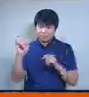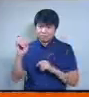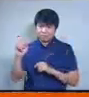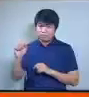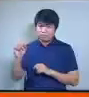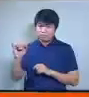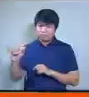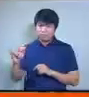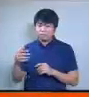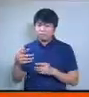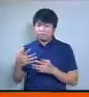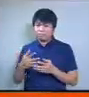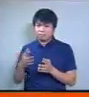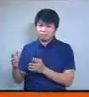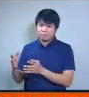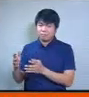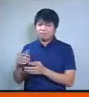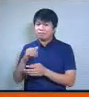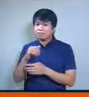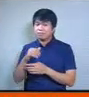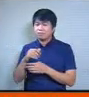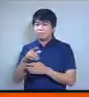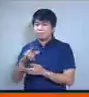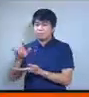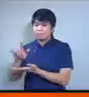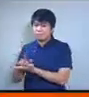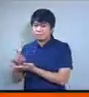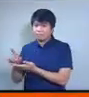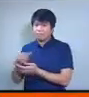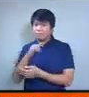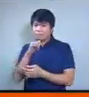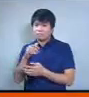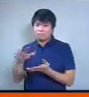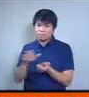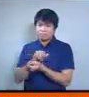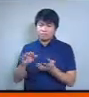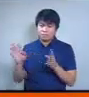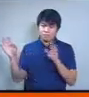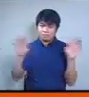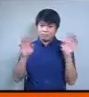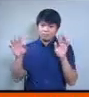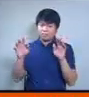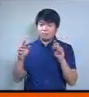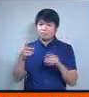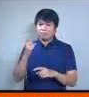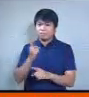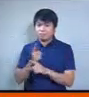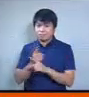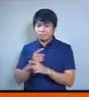lugar para hindi mapinsala ng malakas na hangin. Having considered all this, minarapat natin na isara na lang, huwag